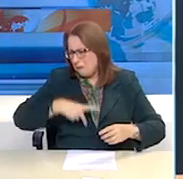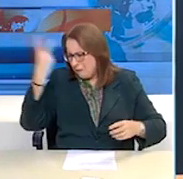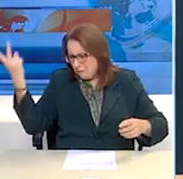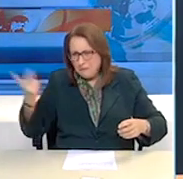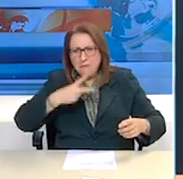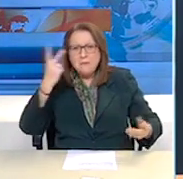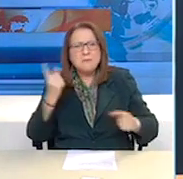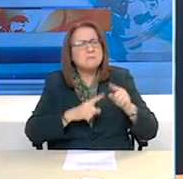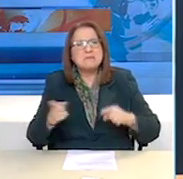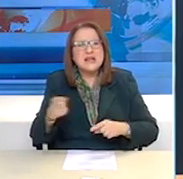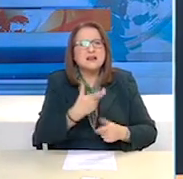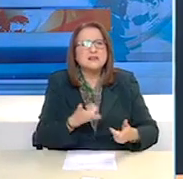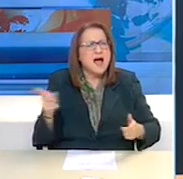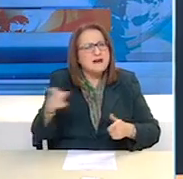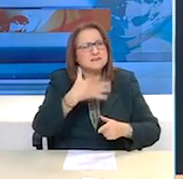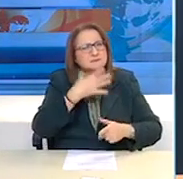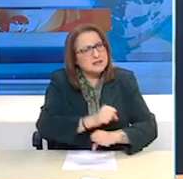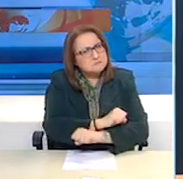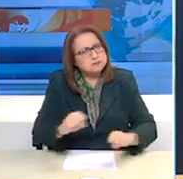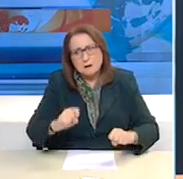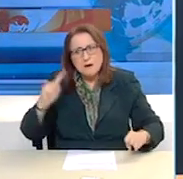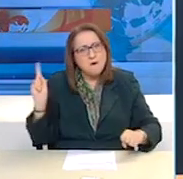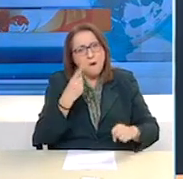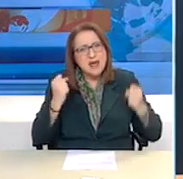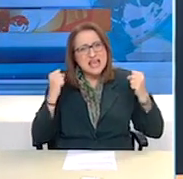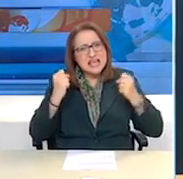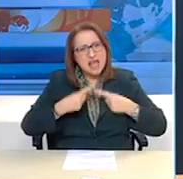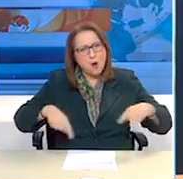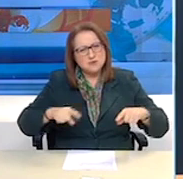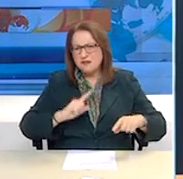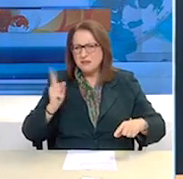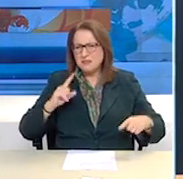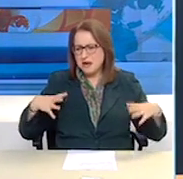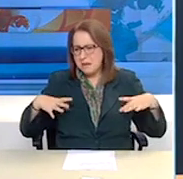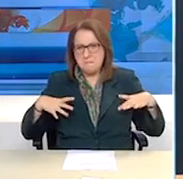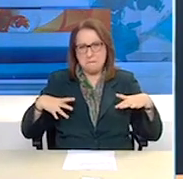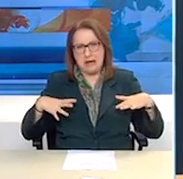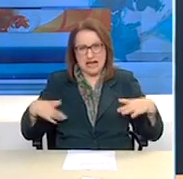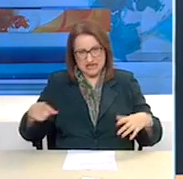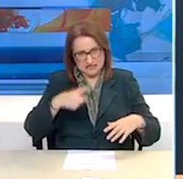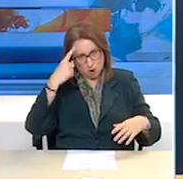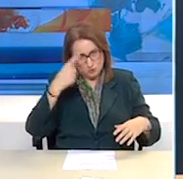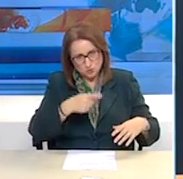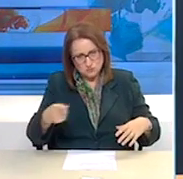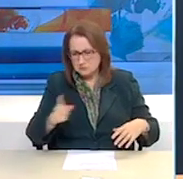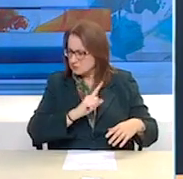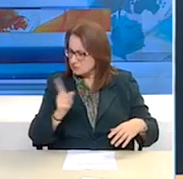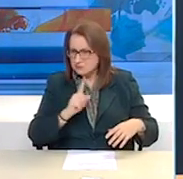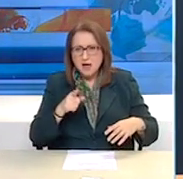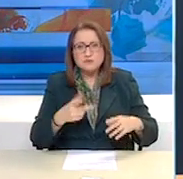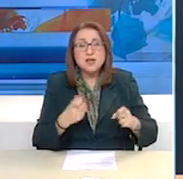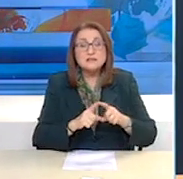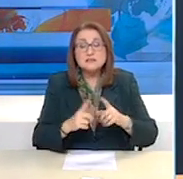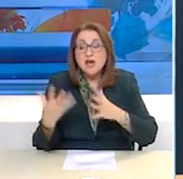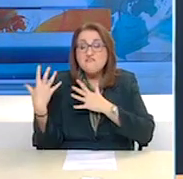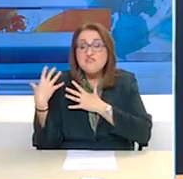δημιουργεί προφανείς κινδύνους για την εξάπλωση της νόσου. Δεν είναι θέμα μαγκιάς για κανέναν, αλλά είναι ζήτημα ευθύνης για μια ολόκληρη κοινωνία, για την